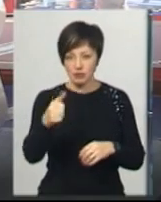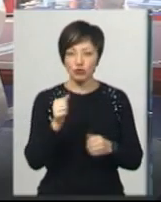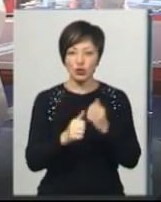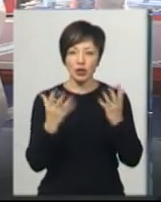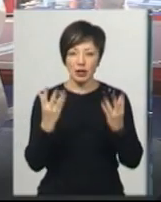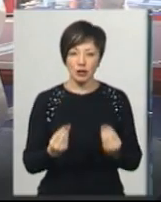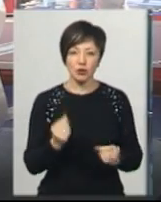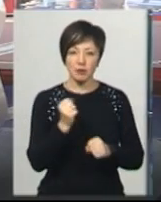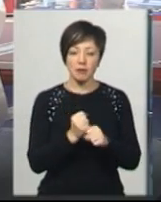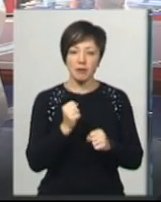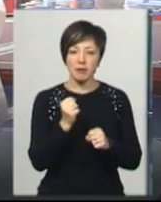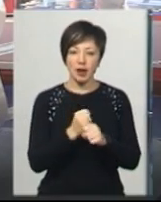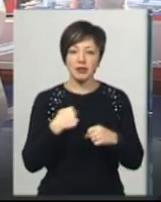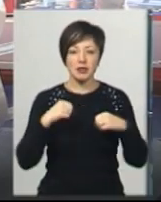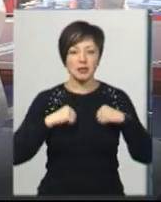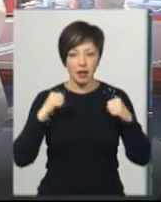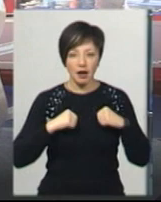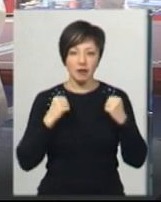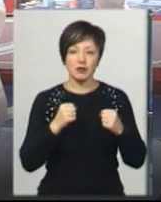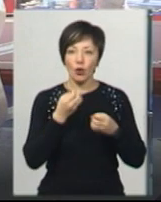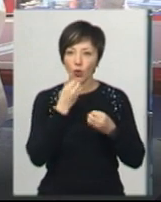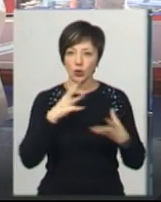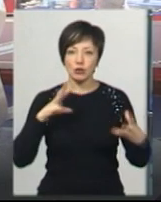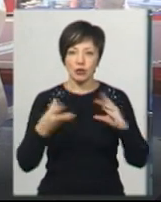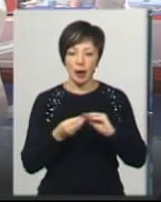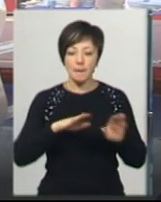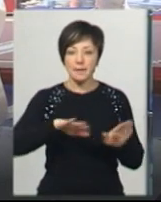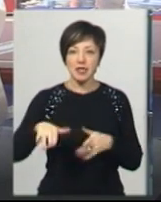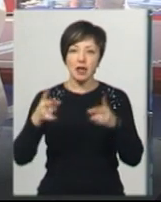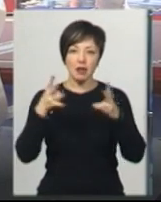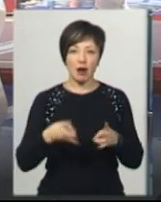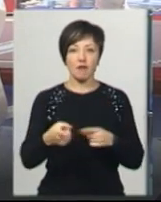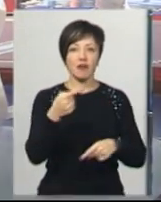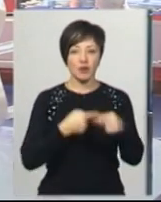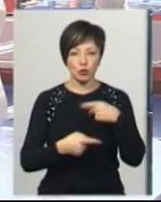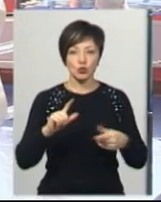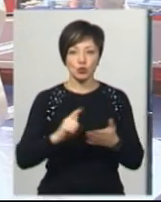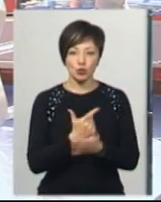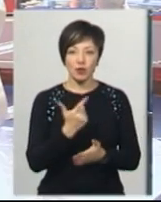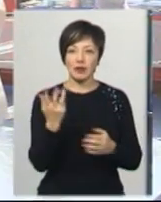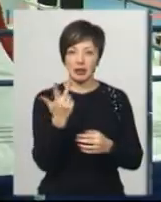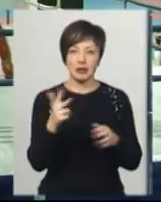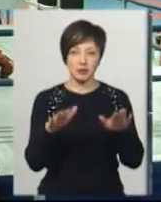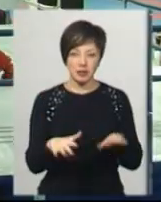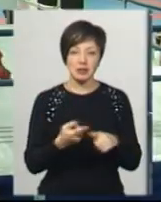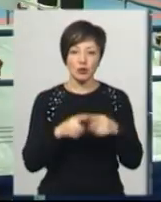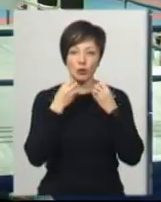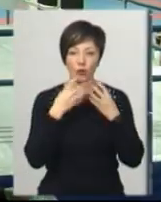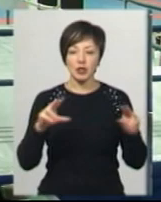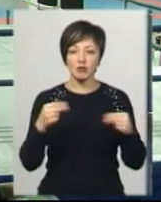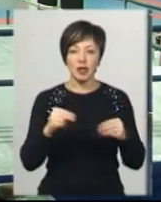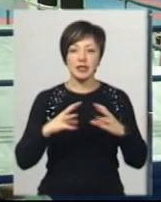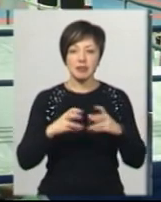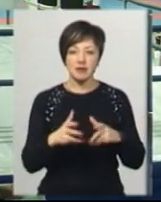хороший результат для мене, тому що я старався і якби після травми вернутися і знову стати третім, я думаю, це добре. На чемпіонаті